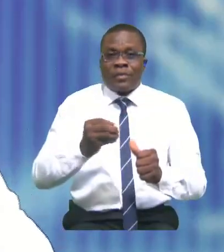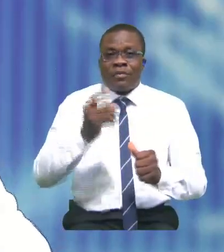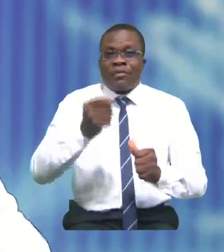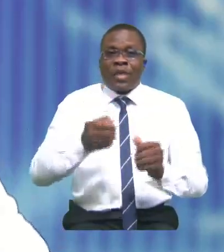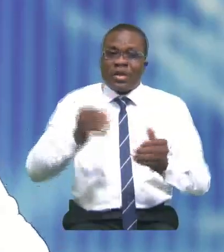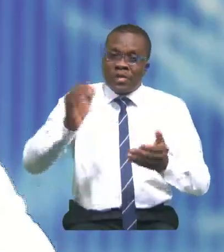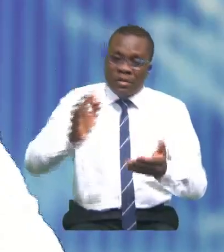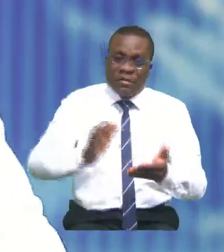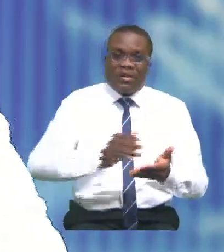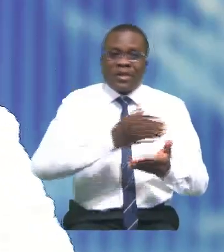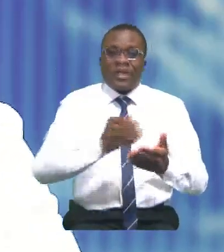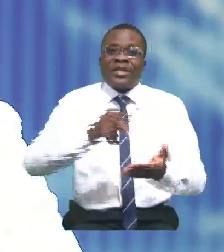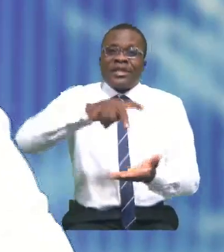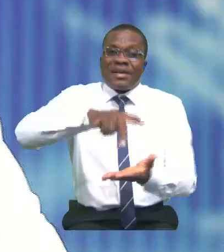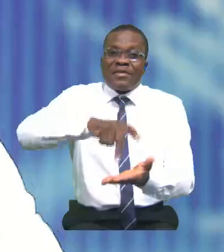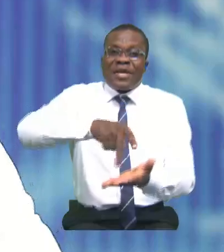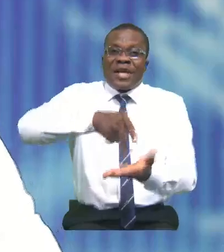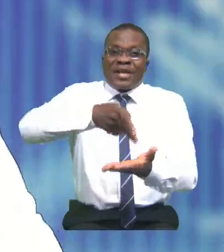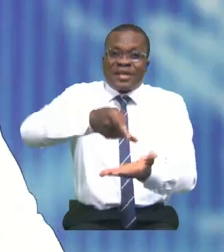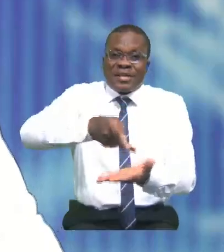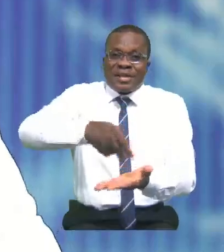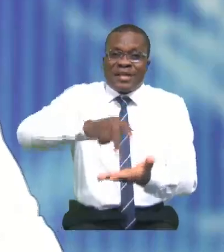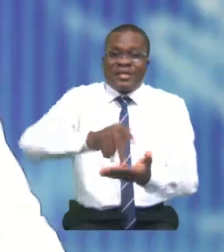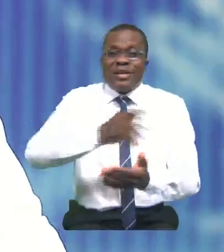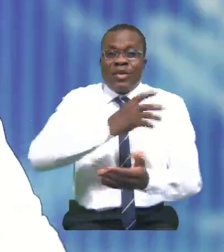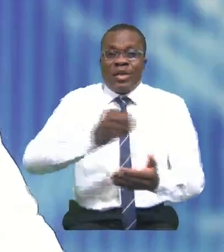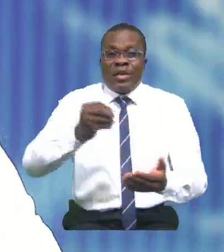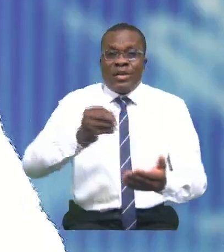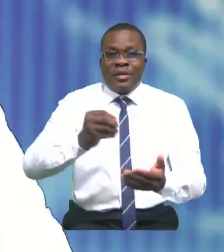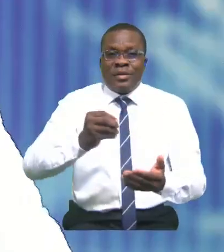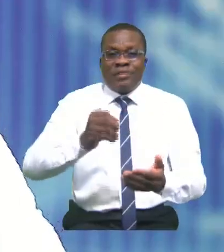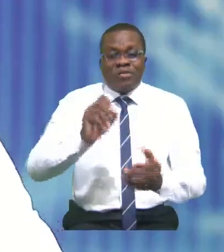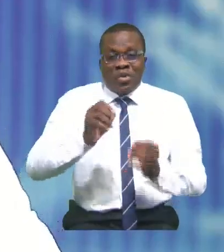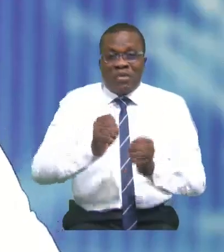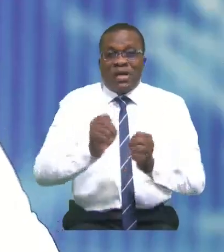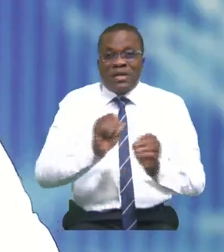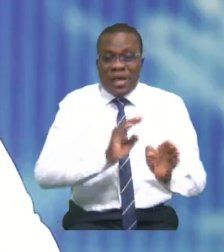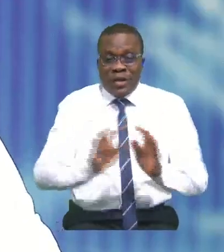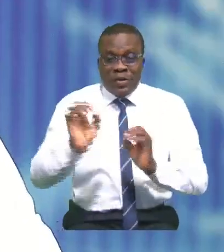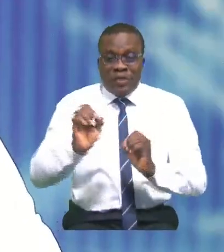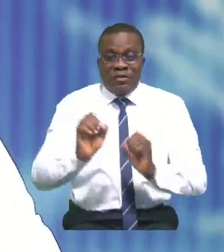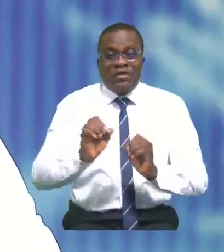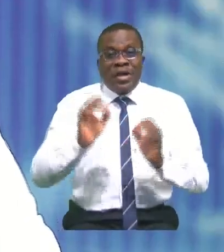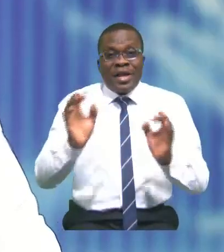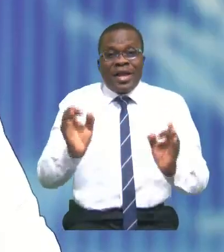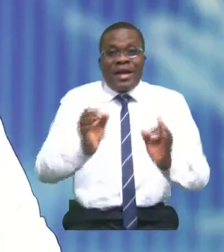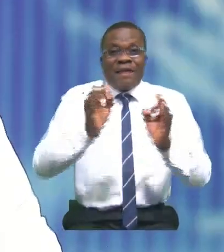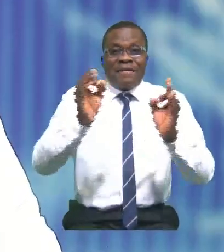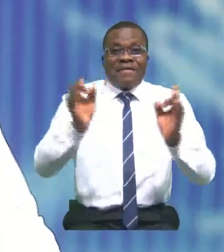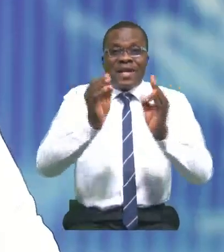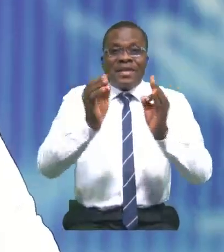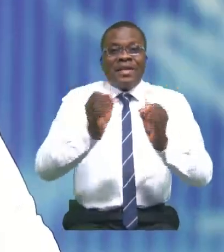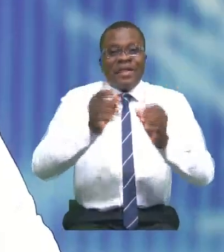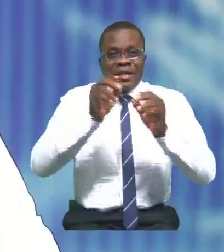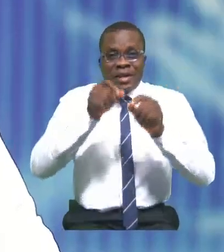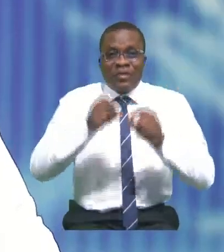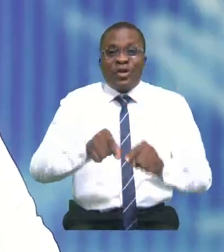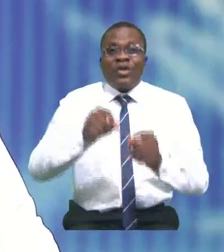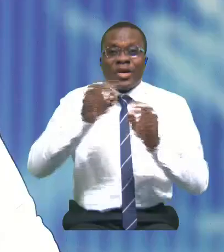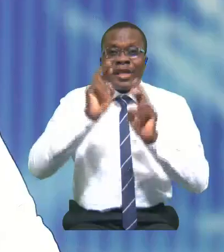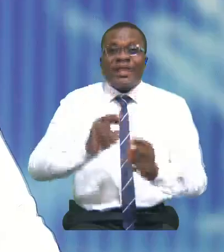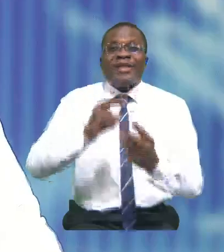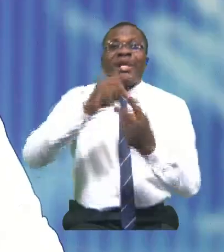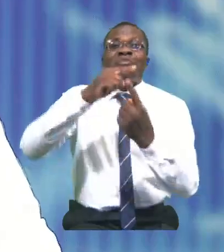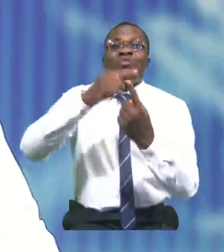quand même ça va danser et puis on va essayer de faire faire faire la fête vous savez il faut rester positif aussi